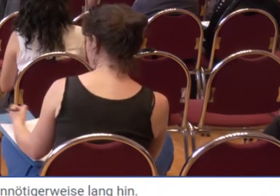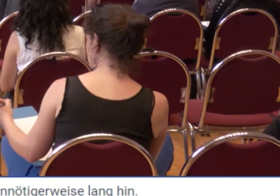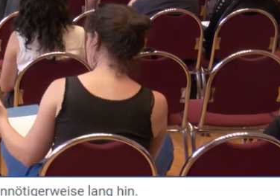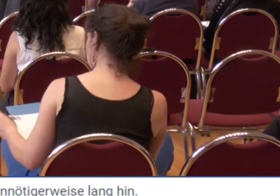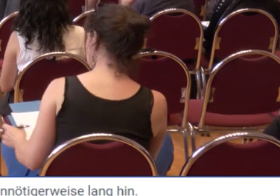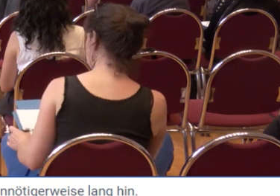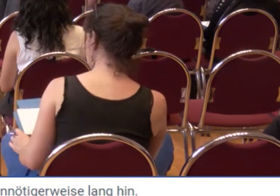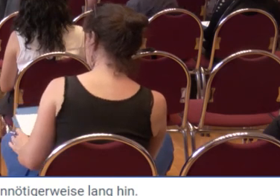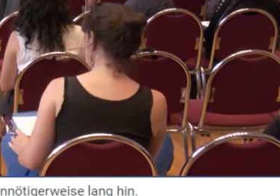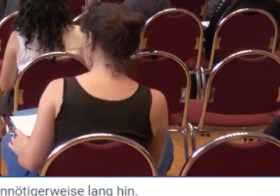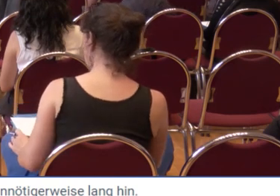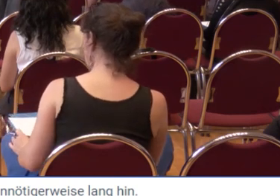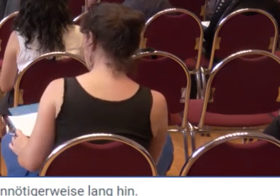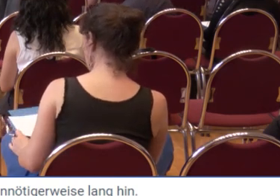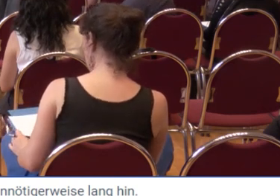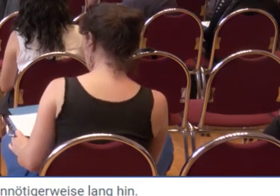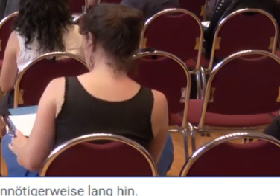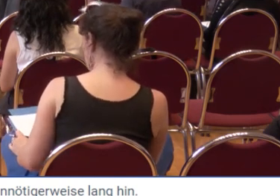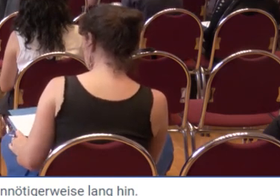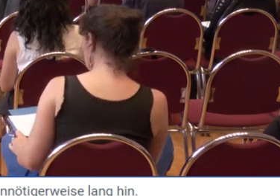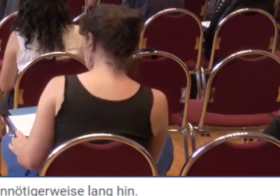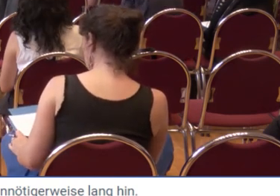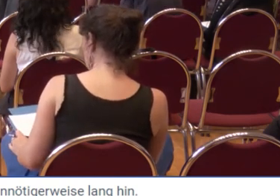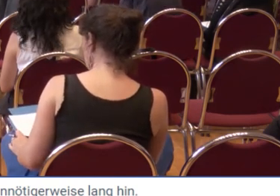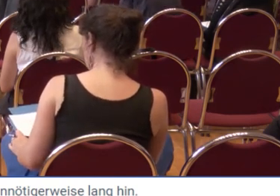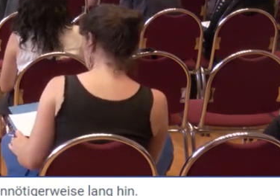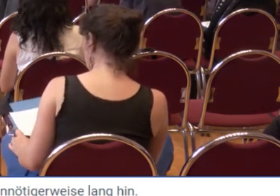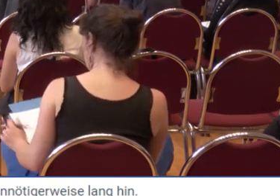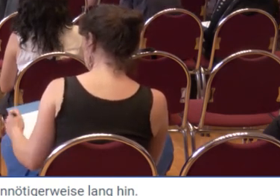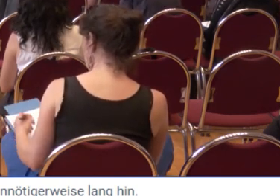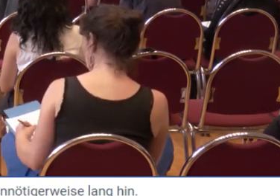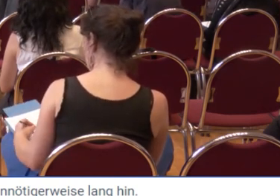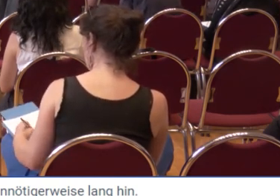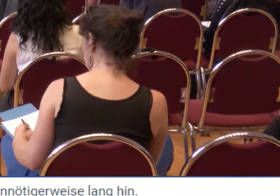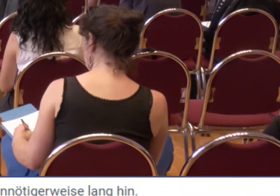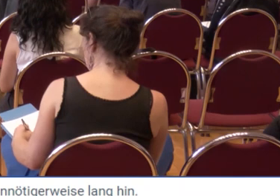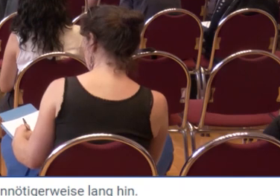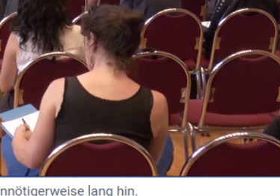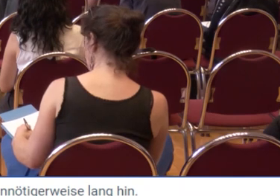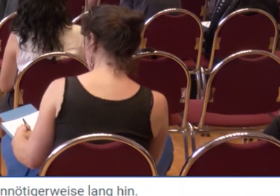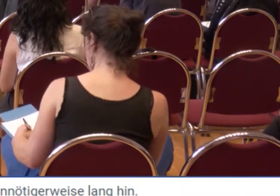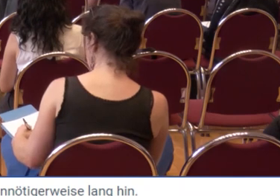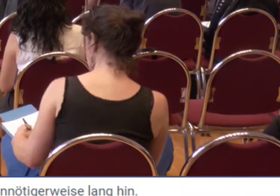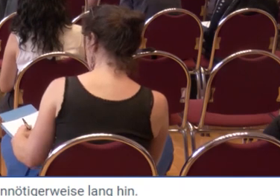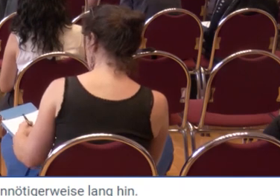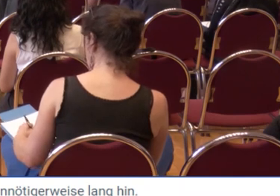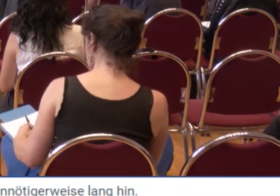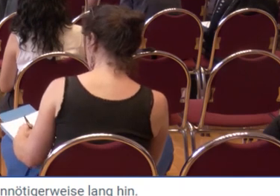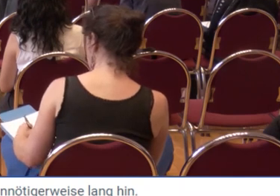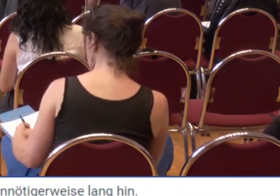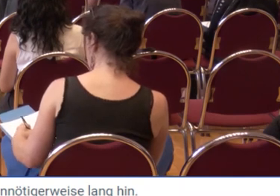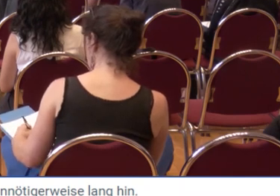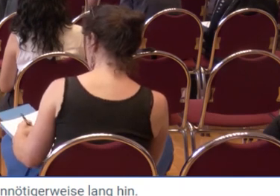in dem der Träger der Eingliederungshilfe entscheiden sollte aber ich muss